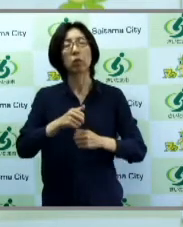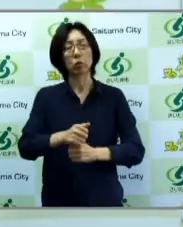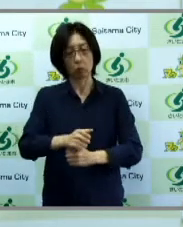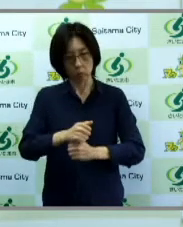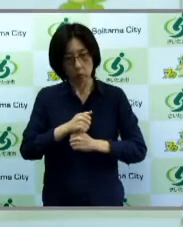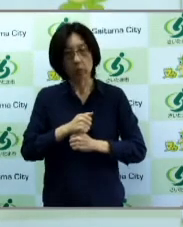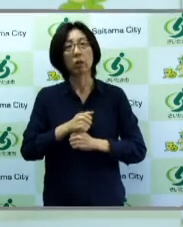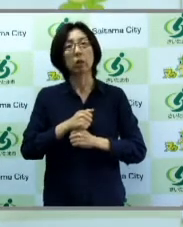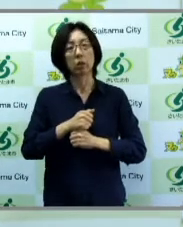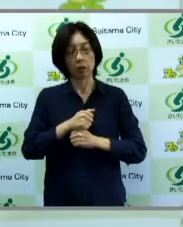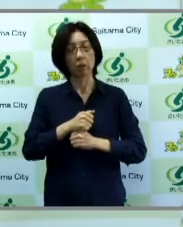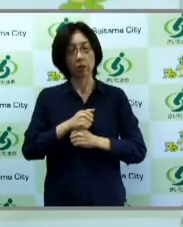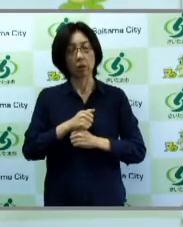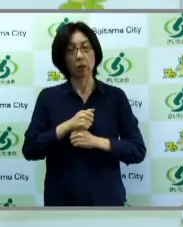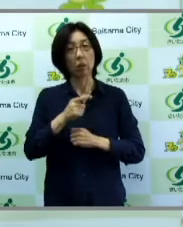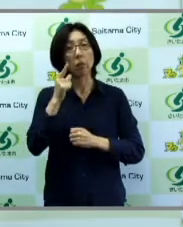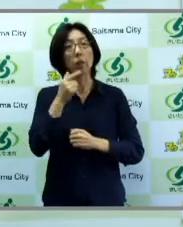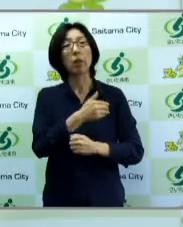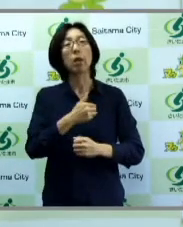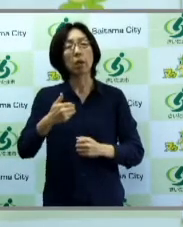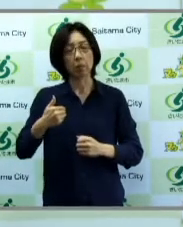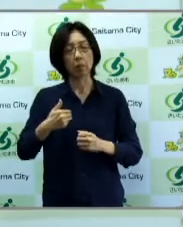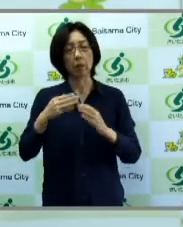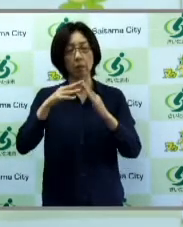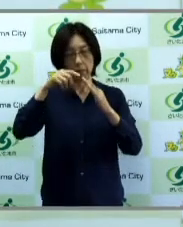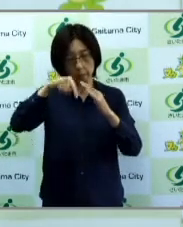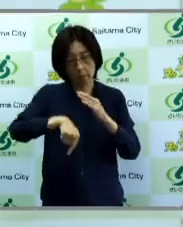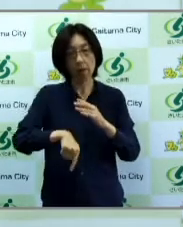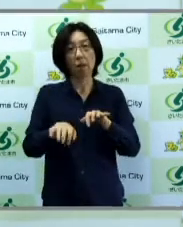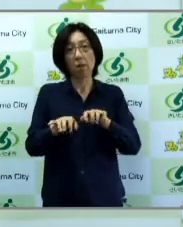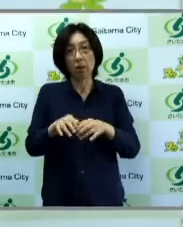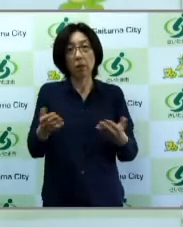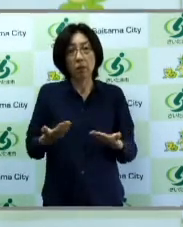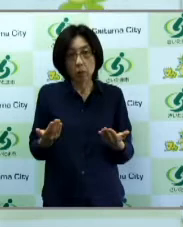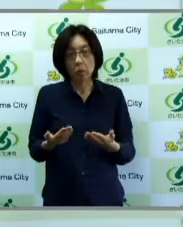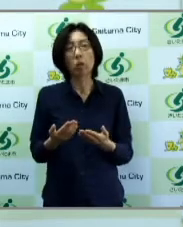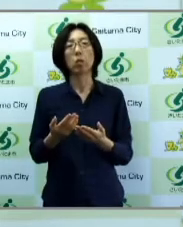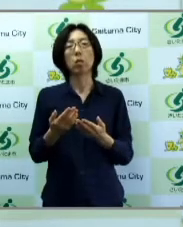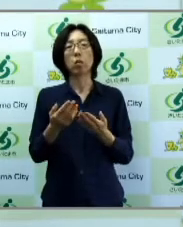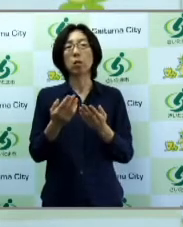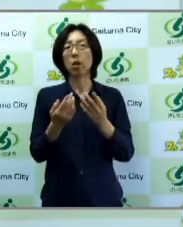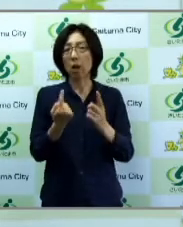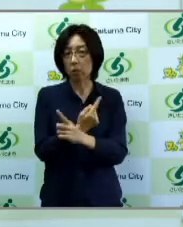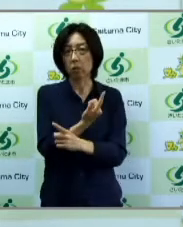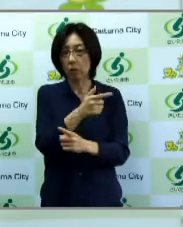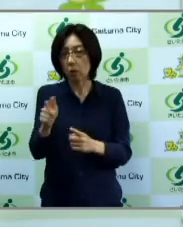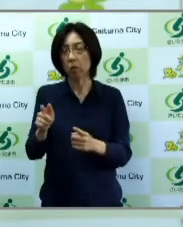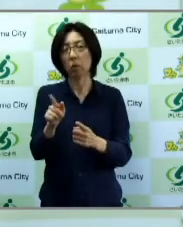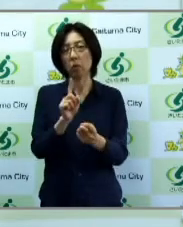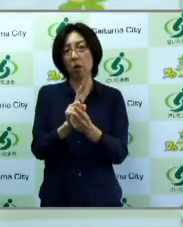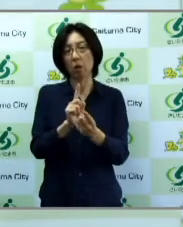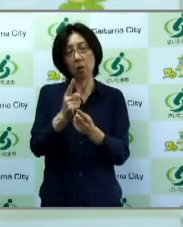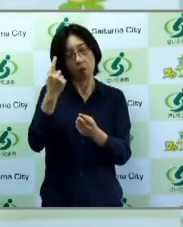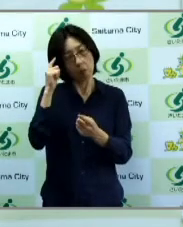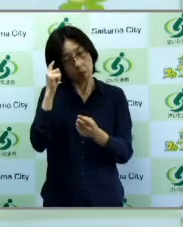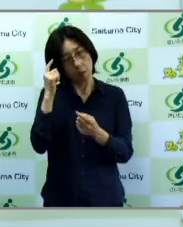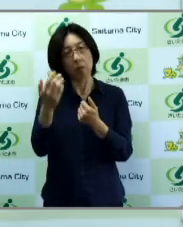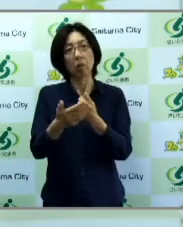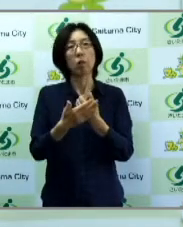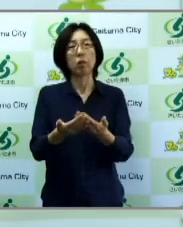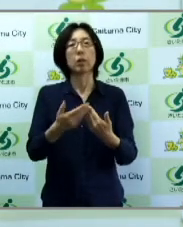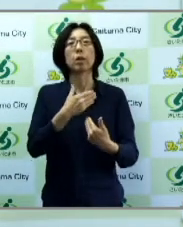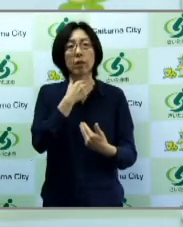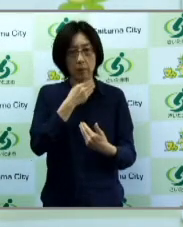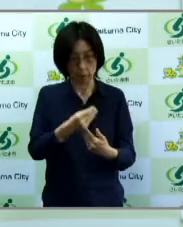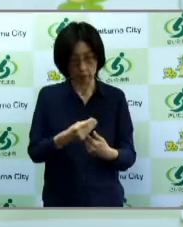そういったことに取り組んでいただきたいというふうに思っているところでございます。それから GoTo キャンペーンについて